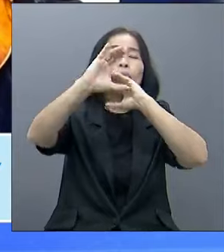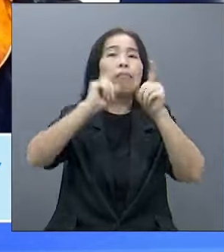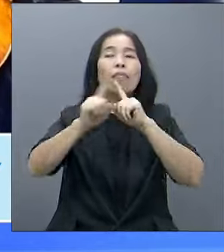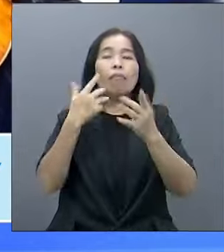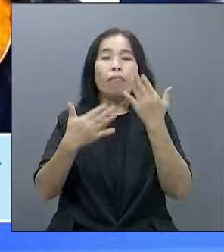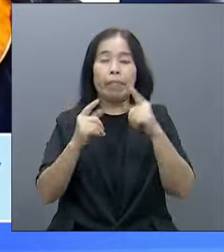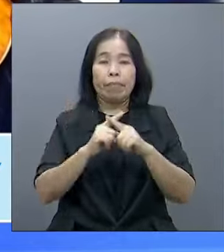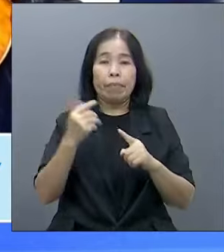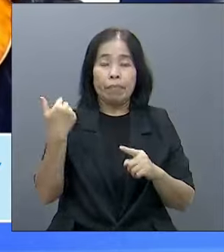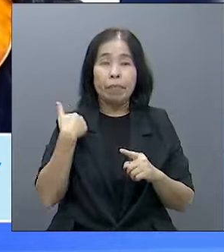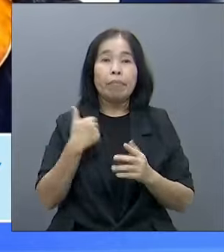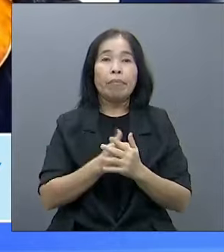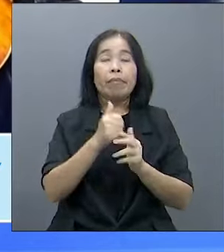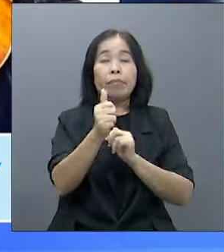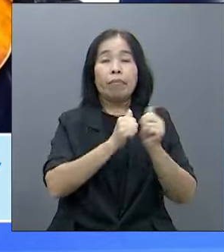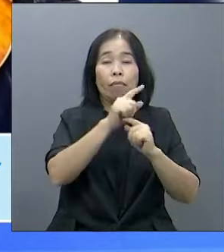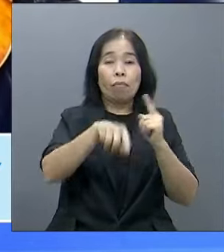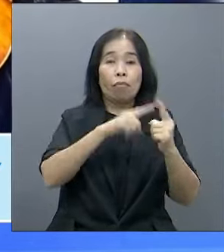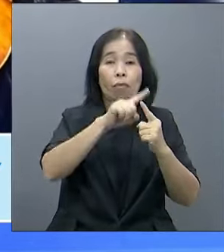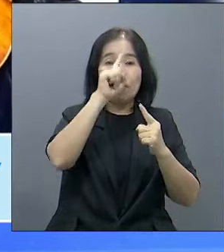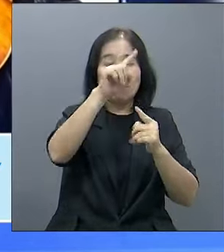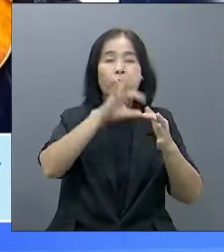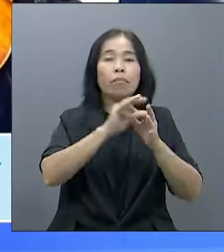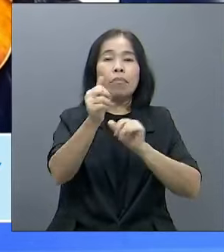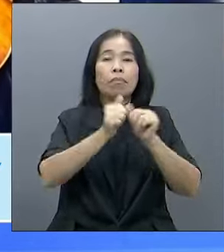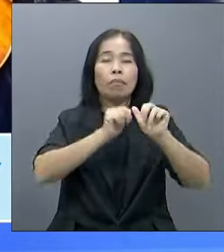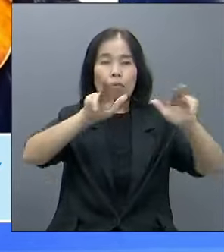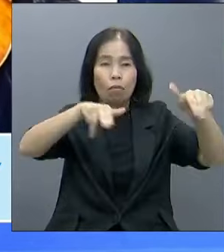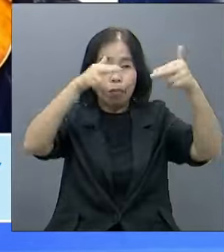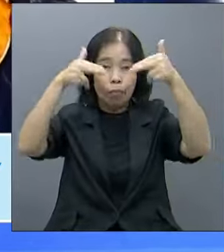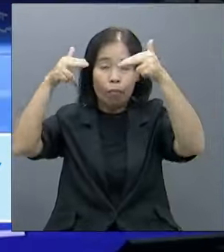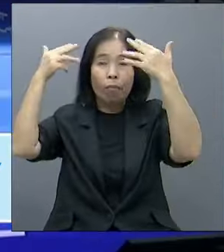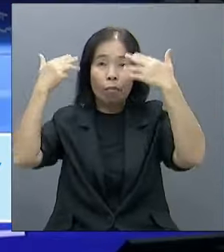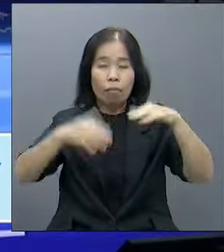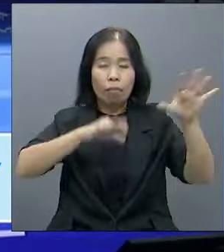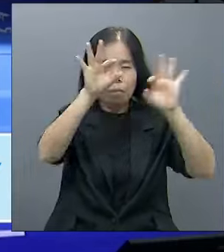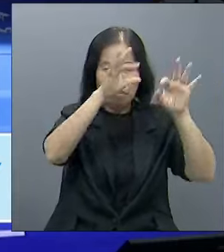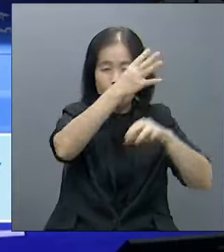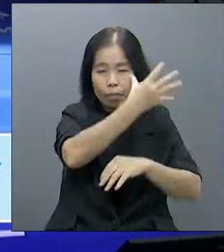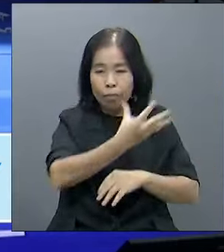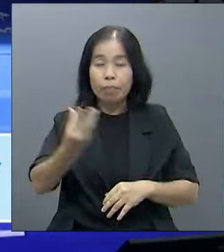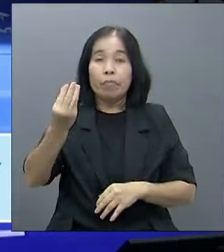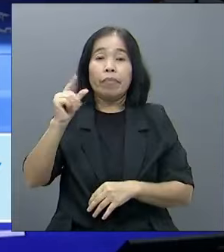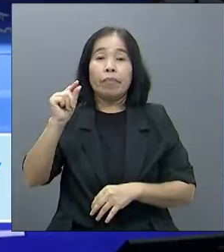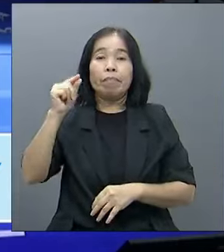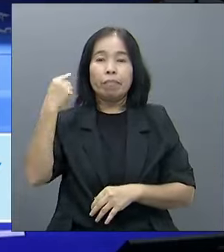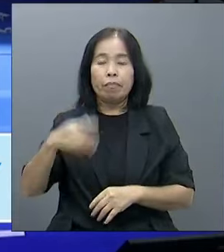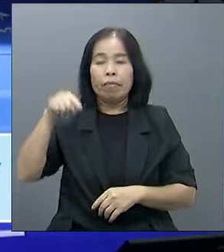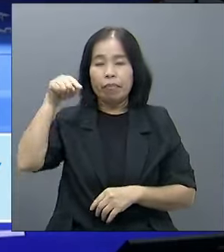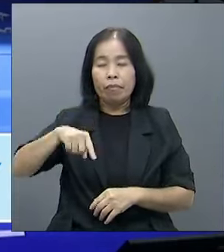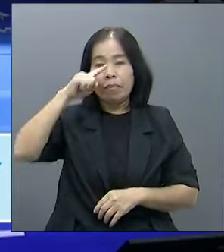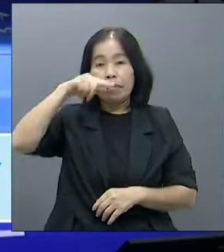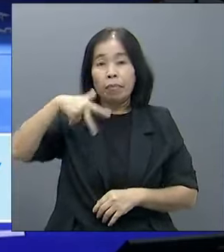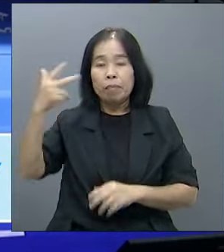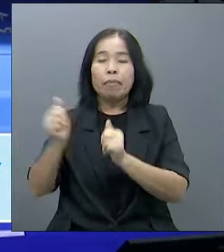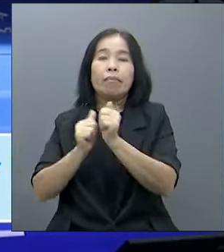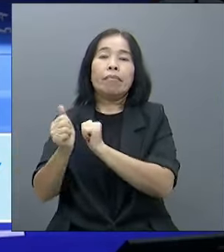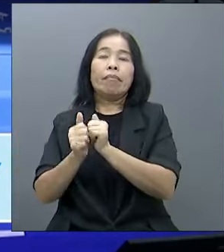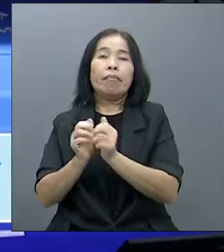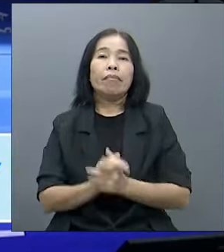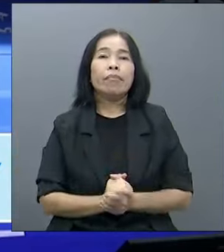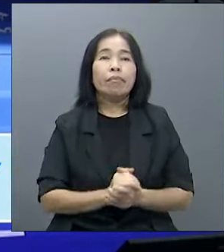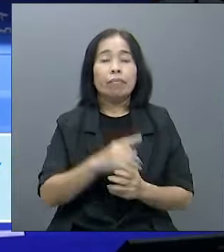แรกนะคะก็จะเป็นการแข่งขันออนไลน์เพื่อคัดเลือก20ทีมมาแข่งขันในรอบรองชนะเลิศที่ไทย PBS ของเราด้วยค่ะ ซึ่งน้องๆ